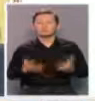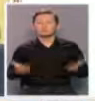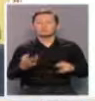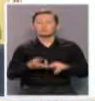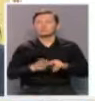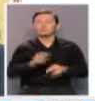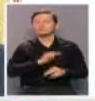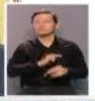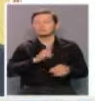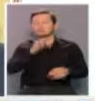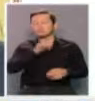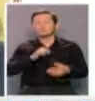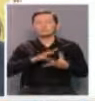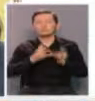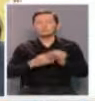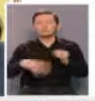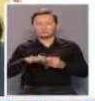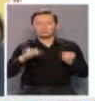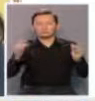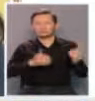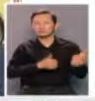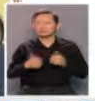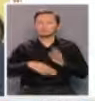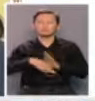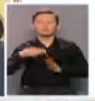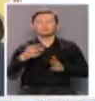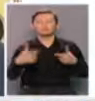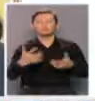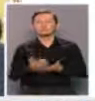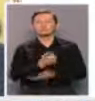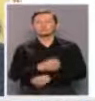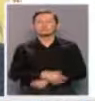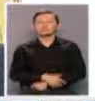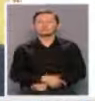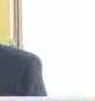осындай жұмыстардың нәтижесі осындай жақсы жетістіктерге қол жеткізіп отыр.